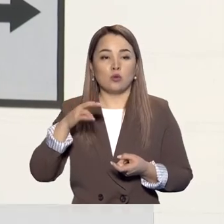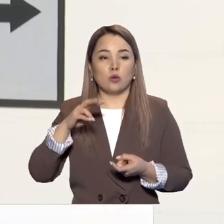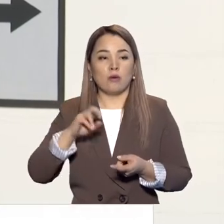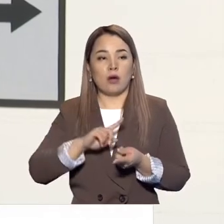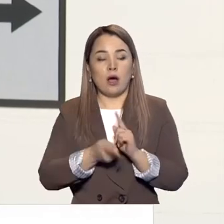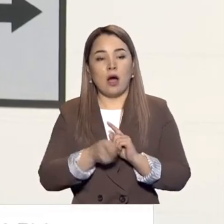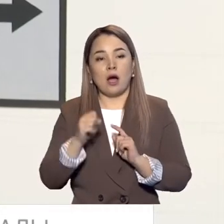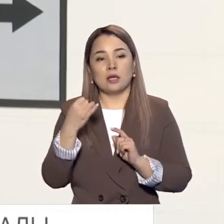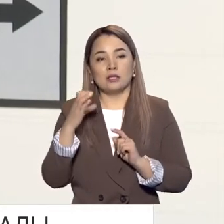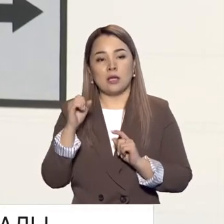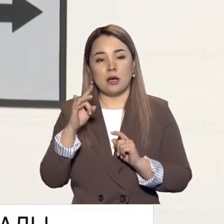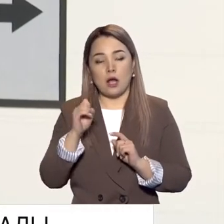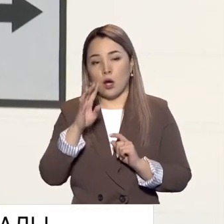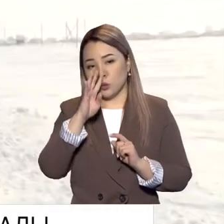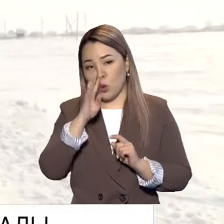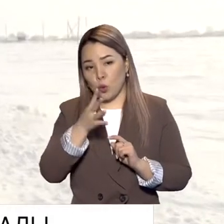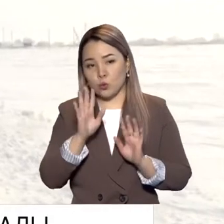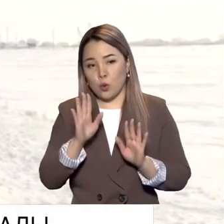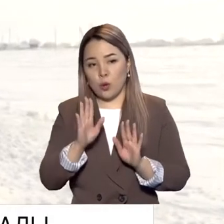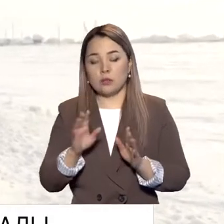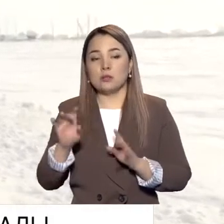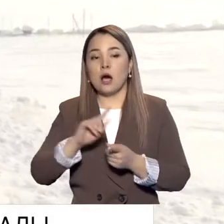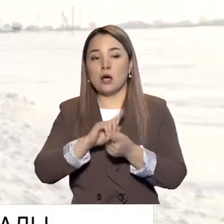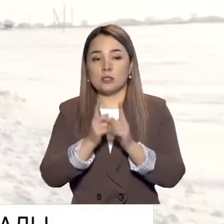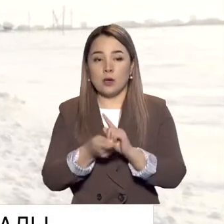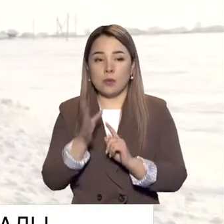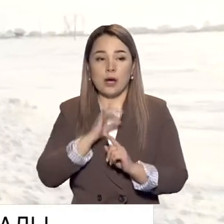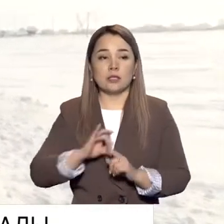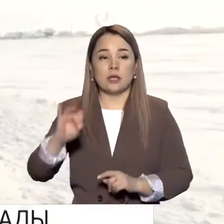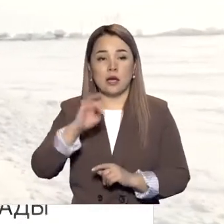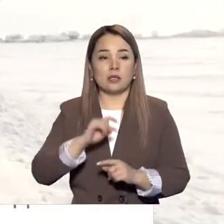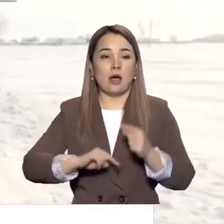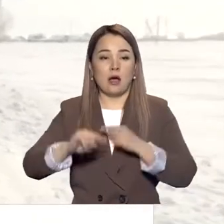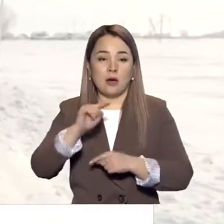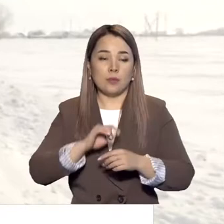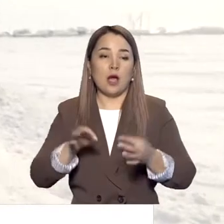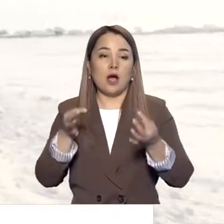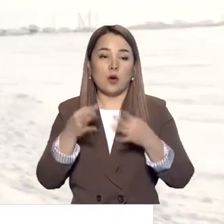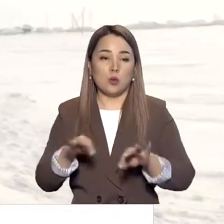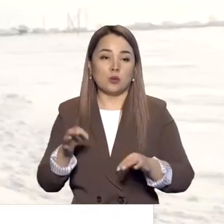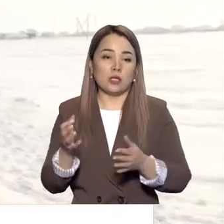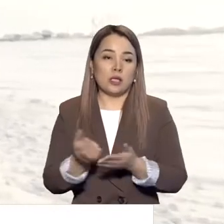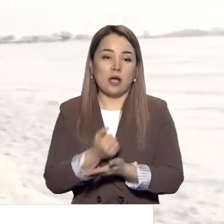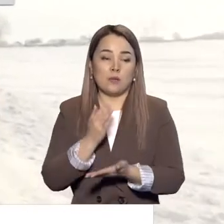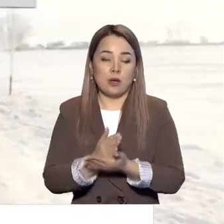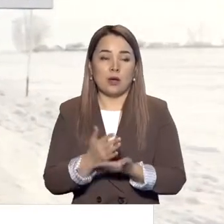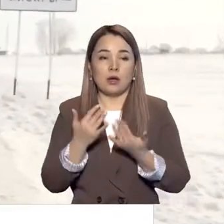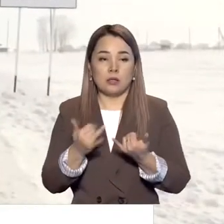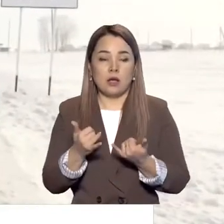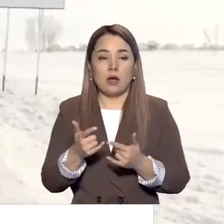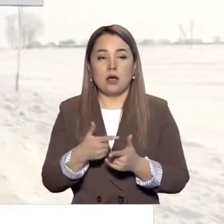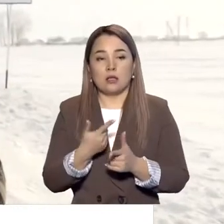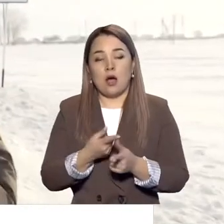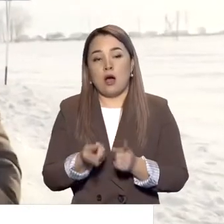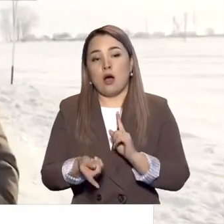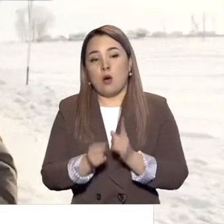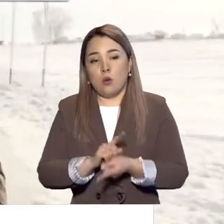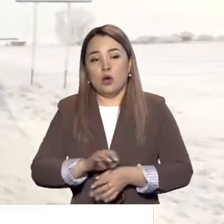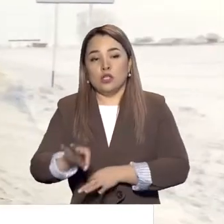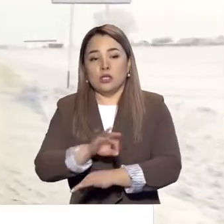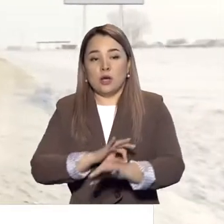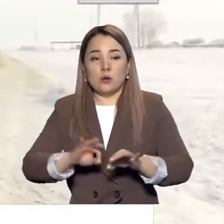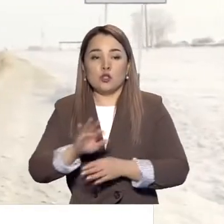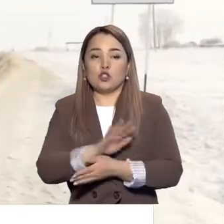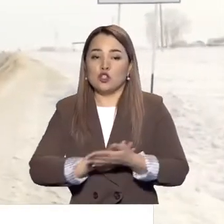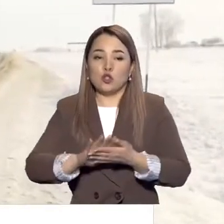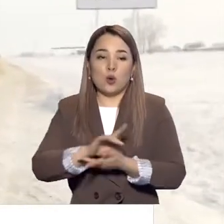Айсарға ауысқанына 4 жыл ғана болды. Тарихи атауының қайтарылуы әрине тәуелсіздіктің жемісі, алайда атауы өзгергенмен инфрақұрылымында